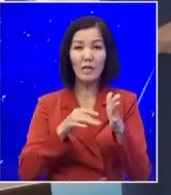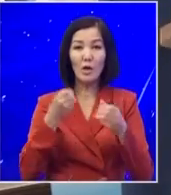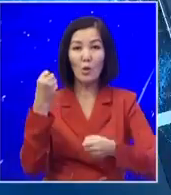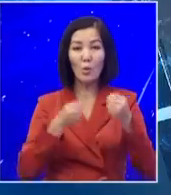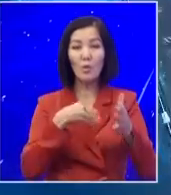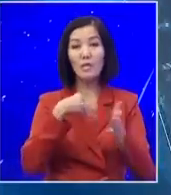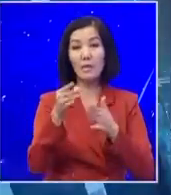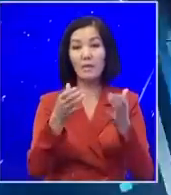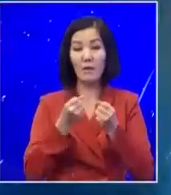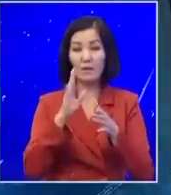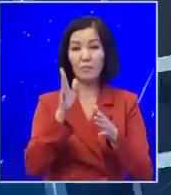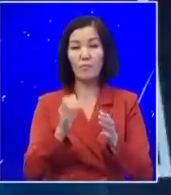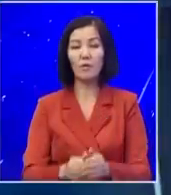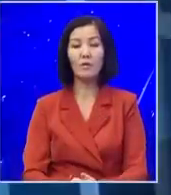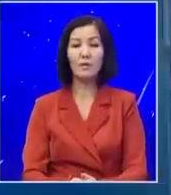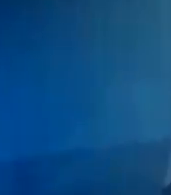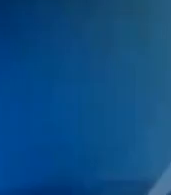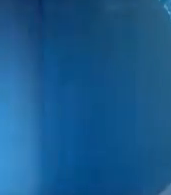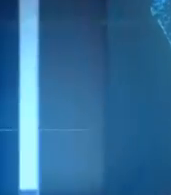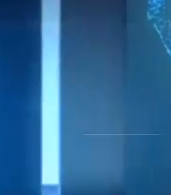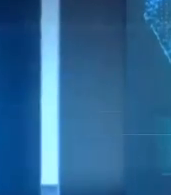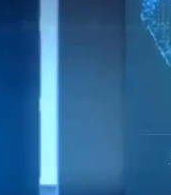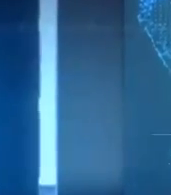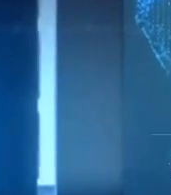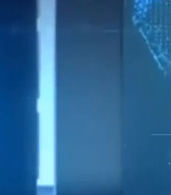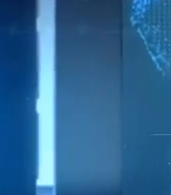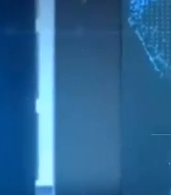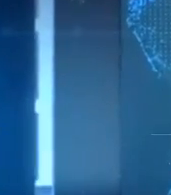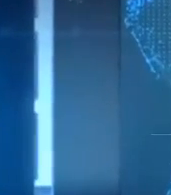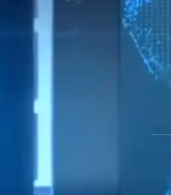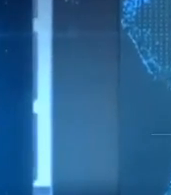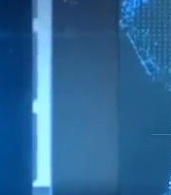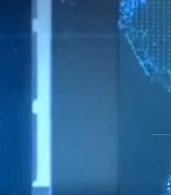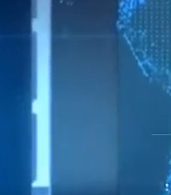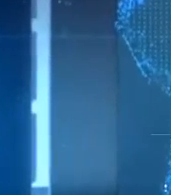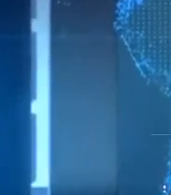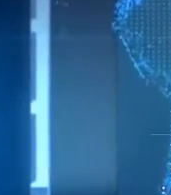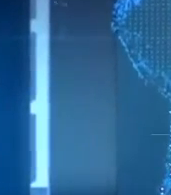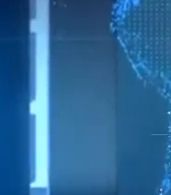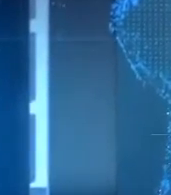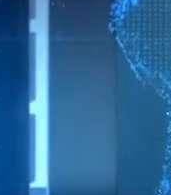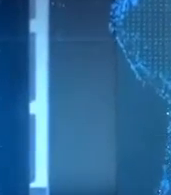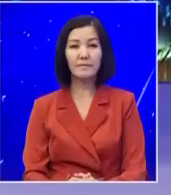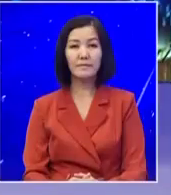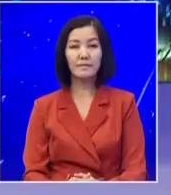жеткізді. Құрманжан Қасымжанұлы, Аманжол Жүнкешев, Жетісу арнасы.